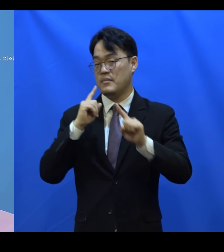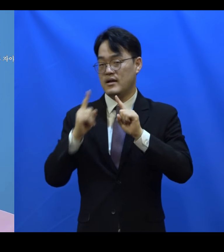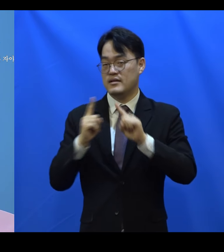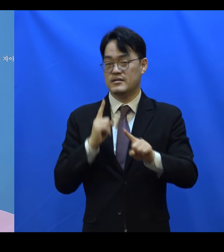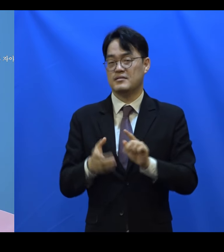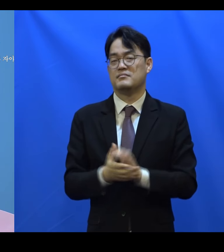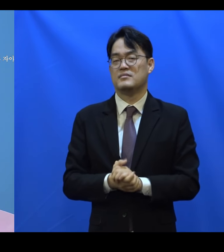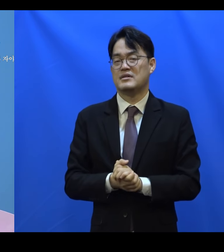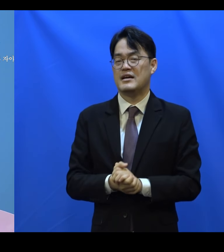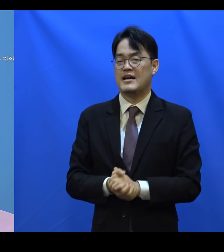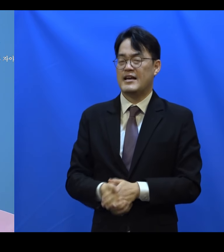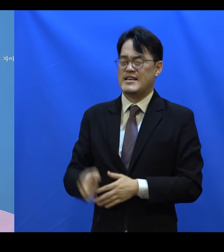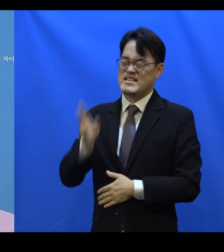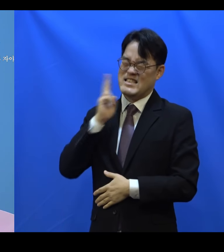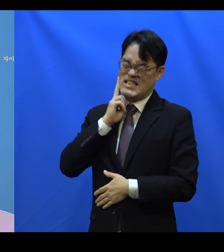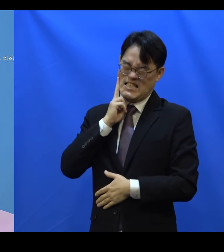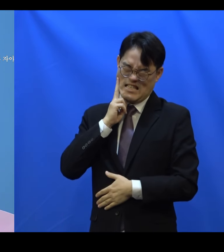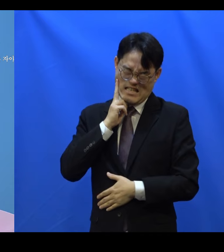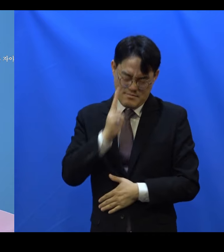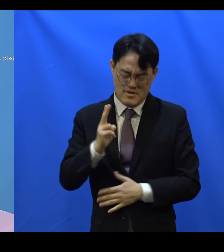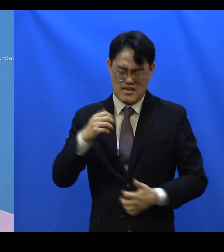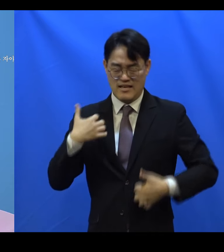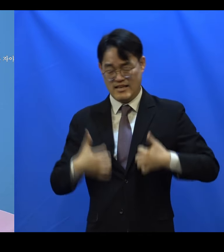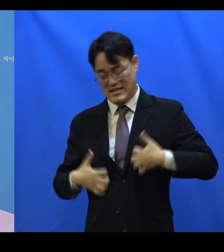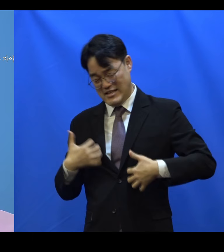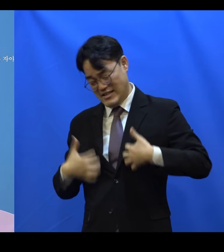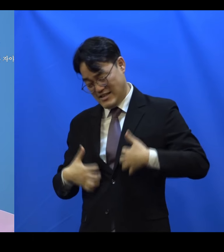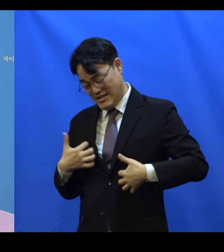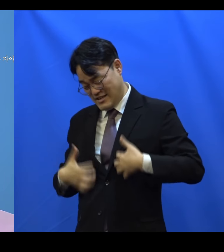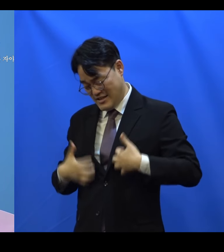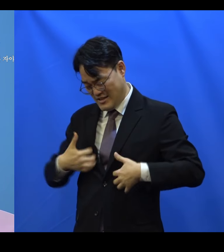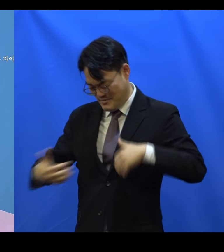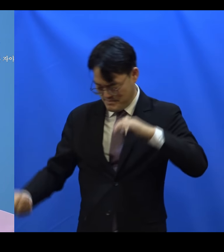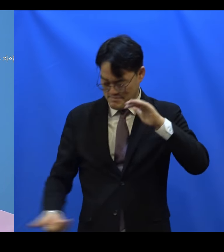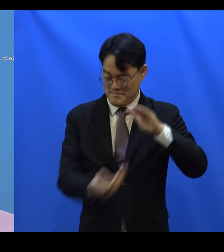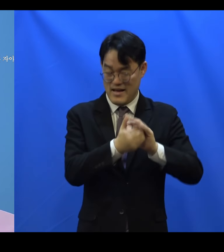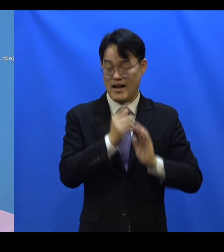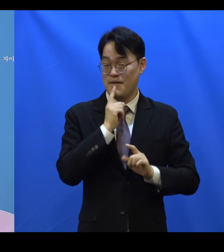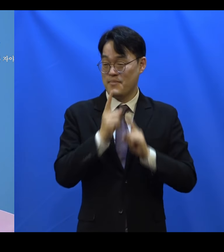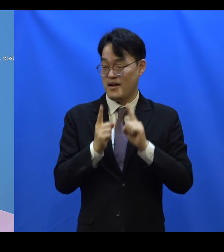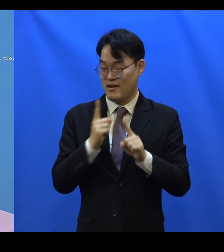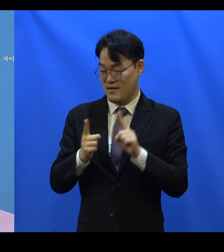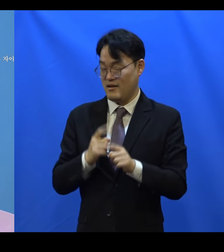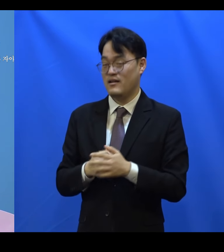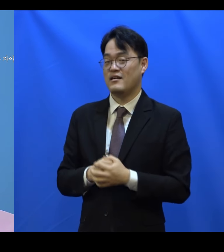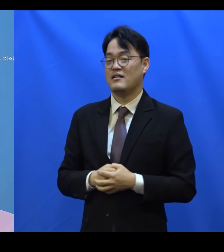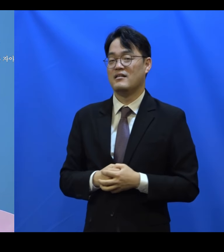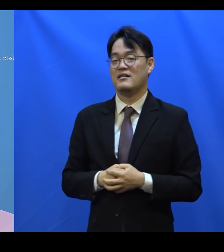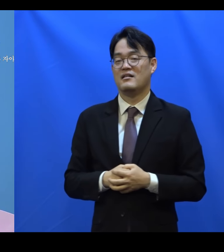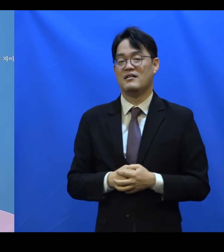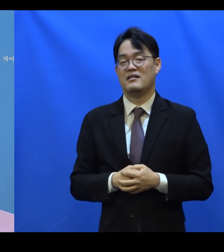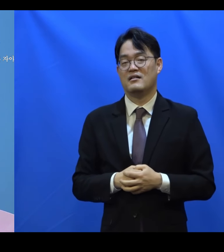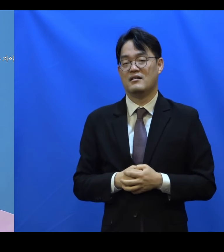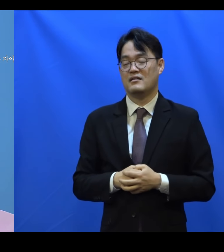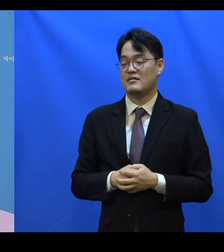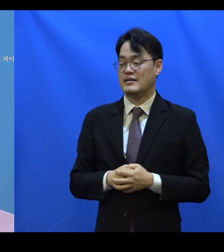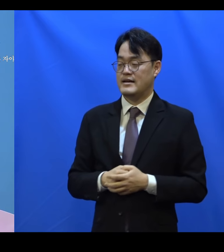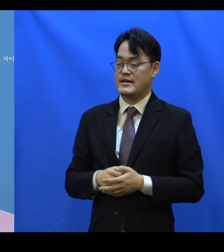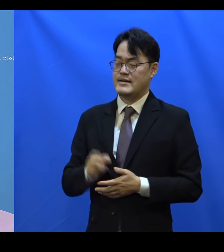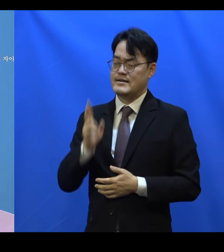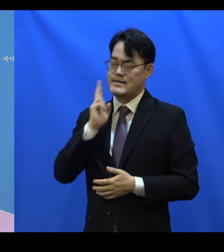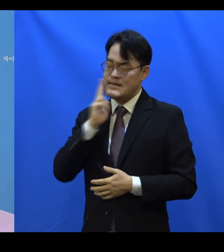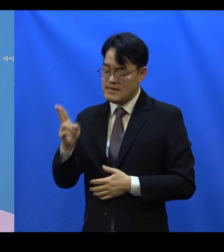없는 대목이에요. 심히 기뻐하였다. 기쁨의 강도를 나타내는 거죠. 이 심히라는